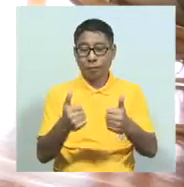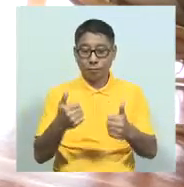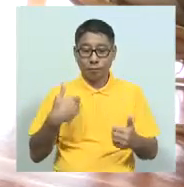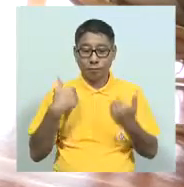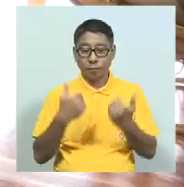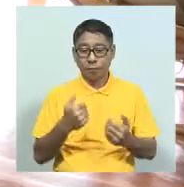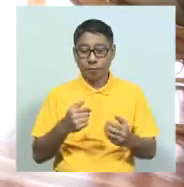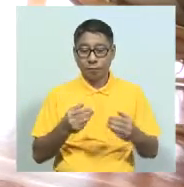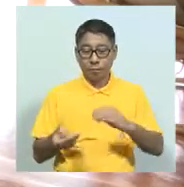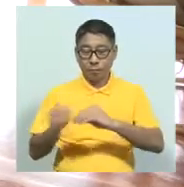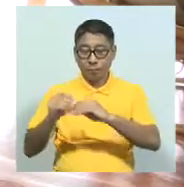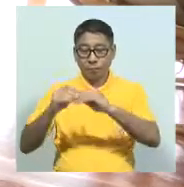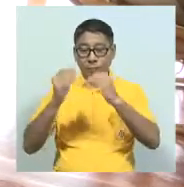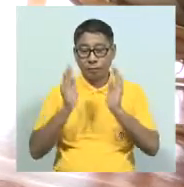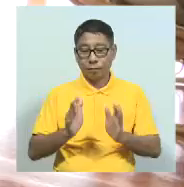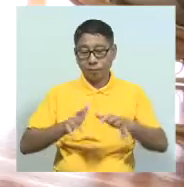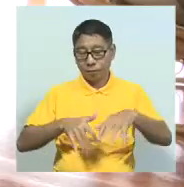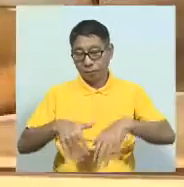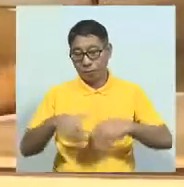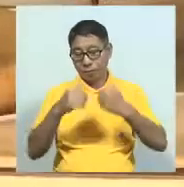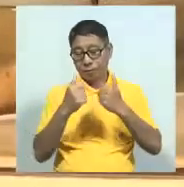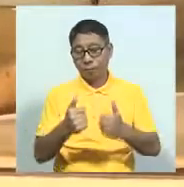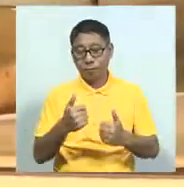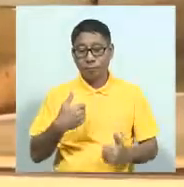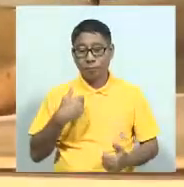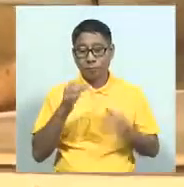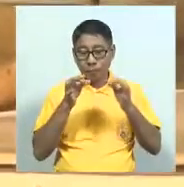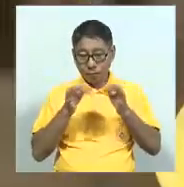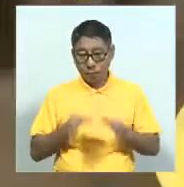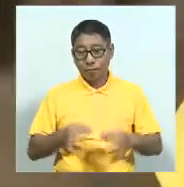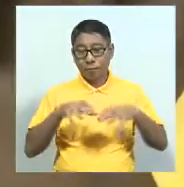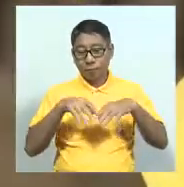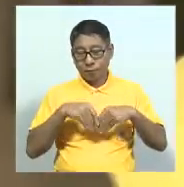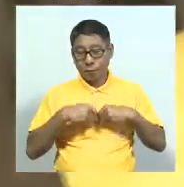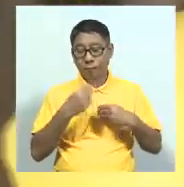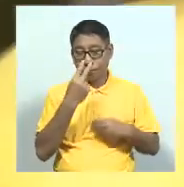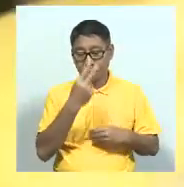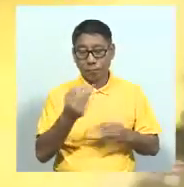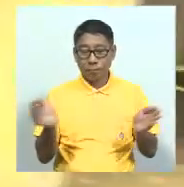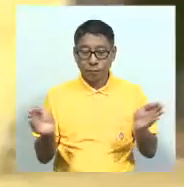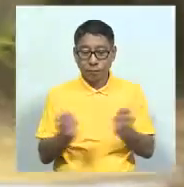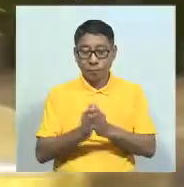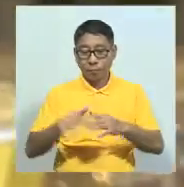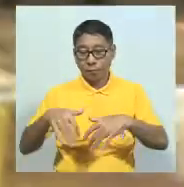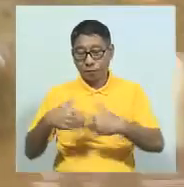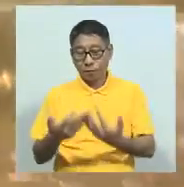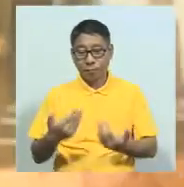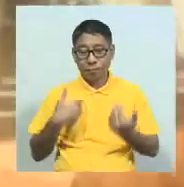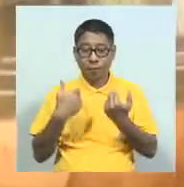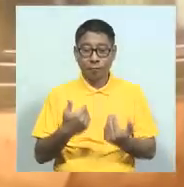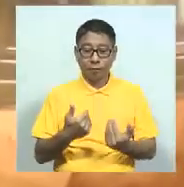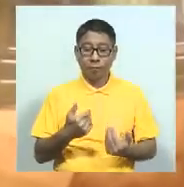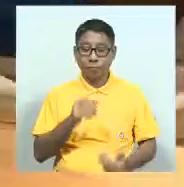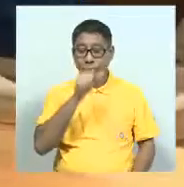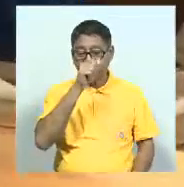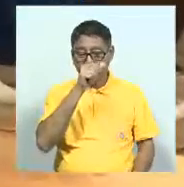เป็นการต่อยอดที่ดีของชาวสวนที่นี่โอเคนะดีมากคืองงเหมือนกันว่ามันจะมารวมกันได้ยังไงแต่ว่ามันต้องล